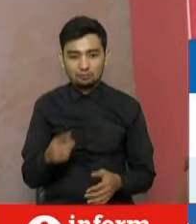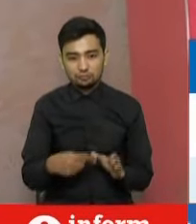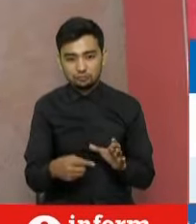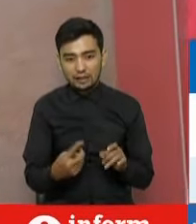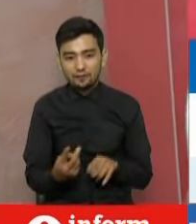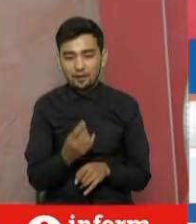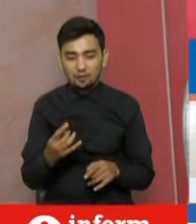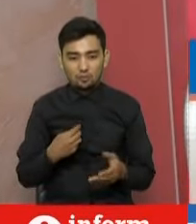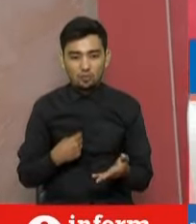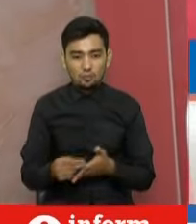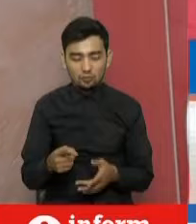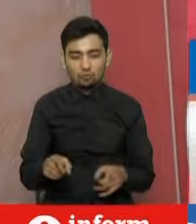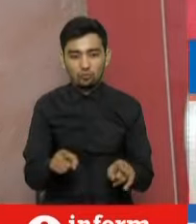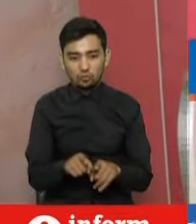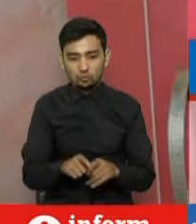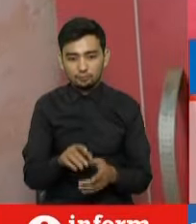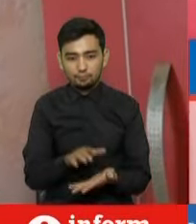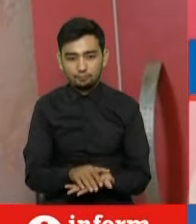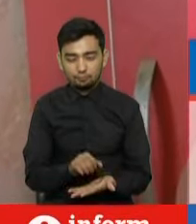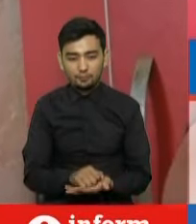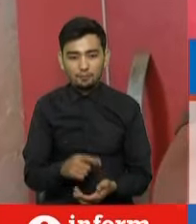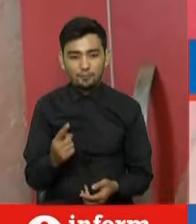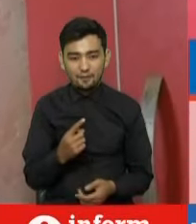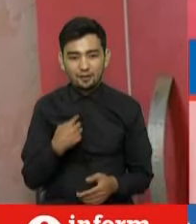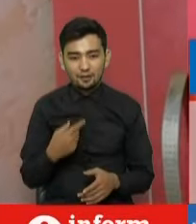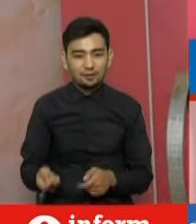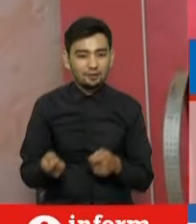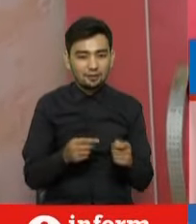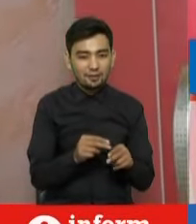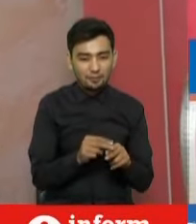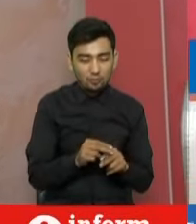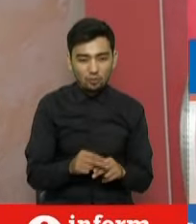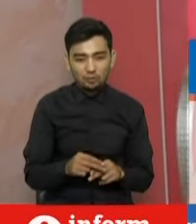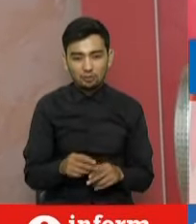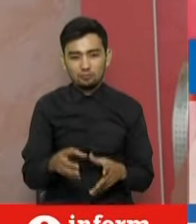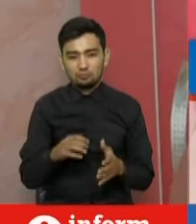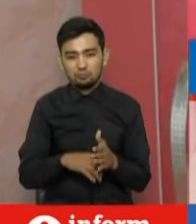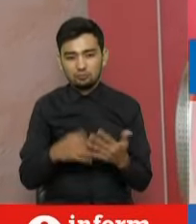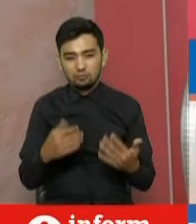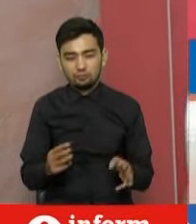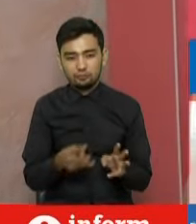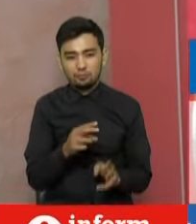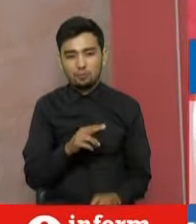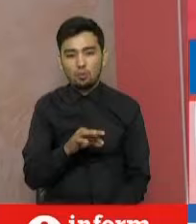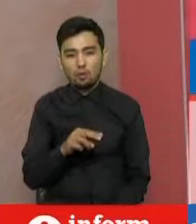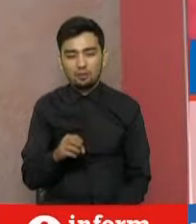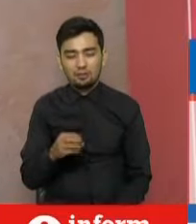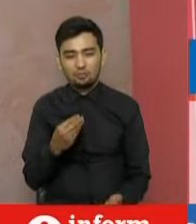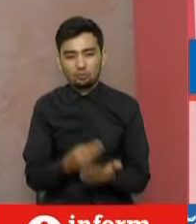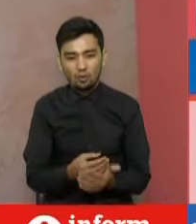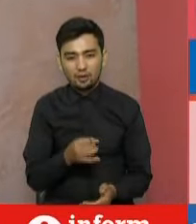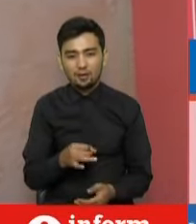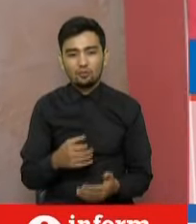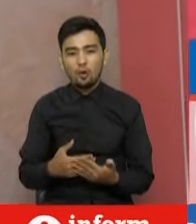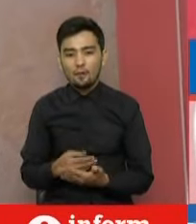алдым уже. Солда жанып кетті. Бірінші апардық сол ремонтқа. Уж пойдем с поехал тейтом. Плацы, блин, жанку тем, плацы ударим, бат. Сам новый надо